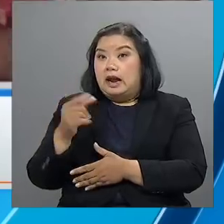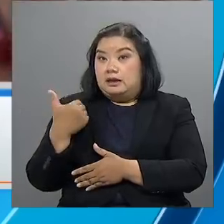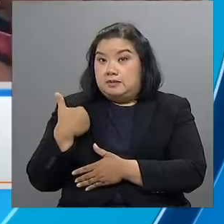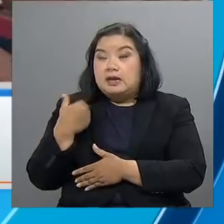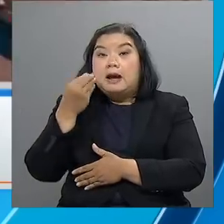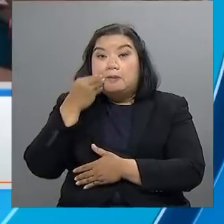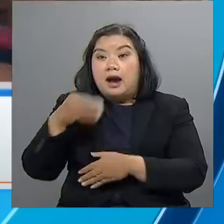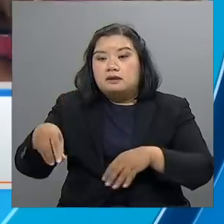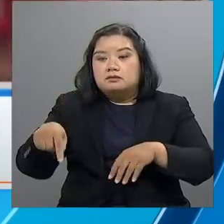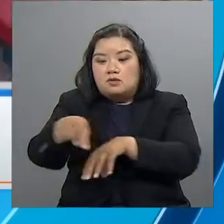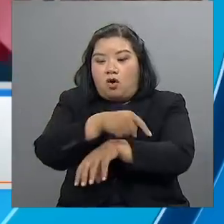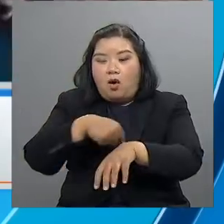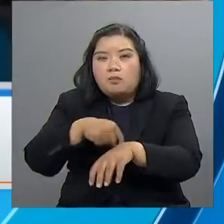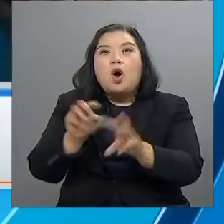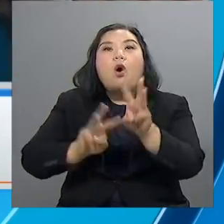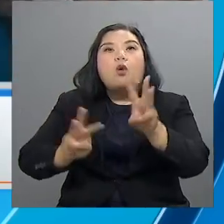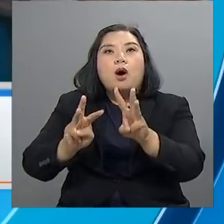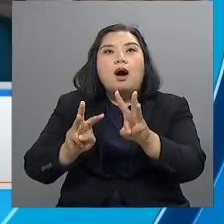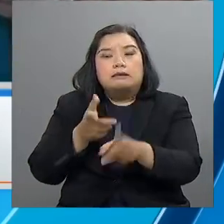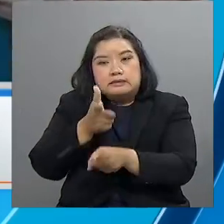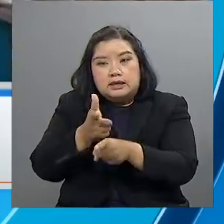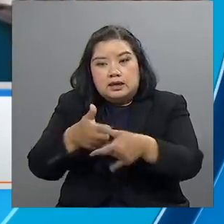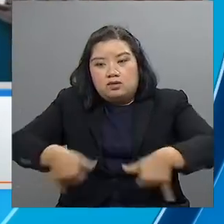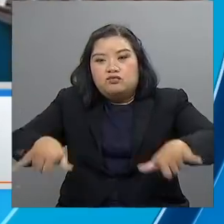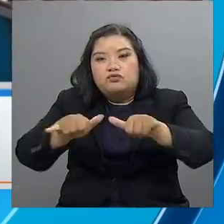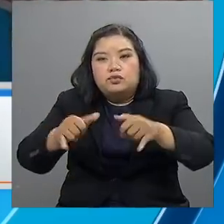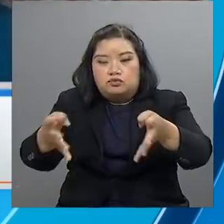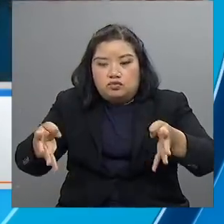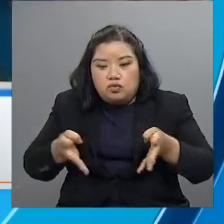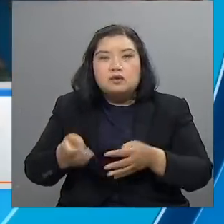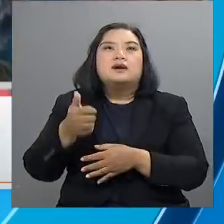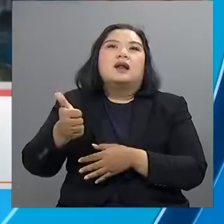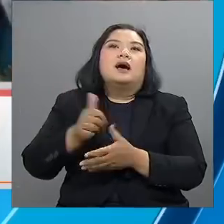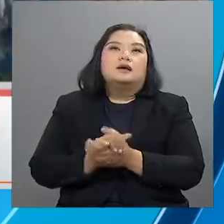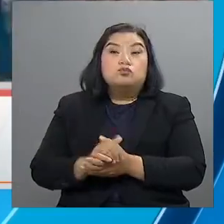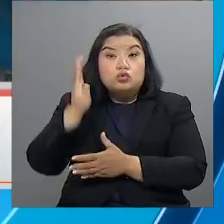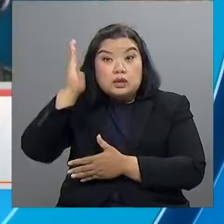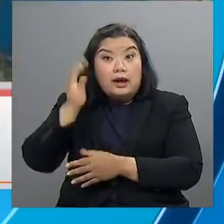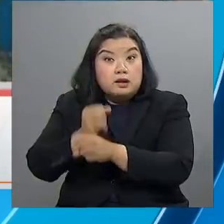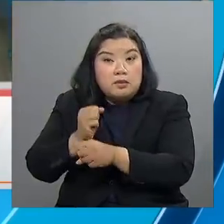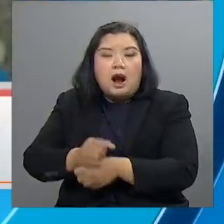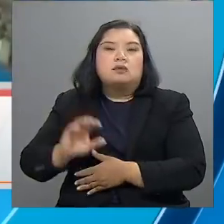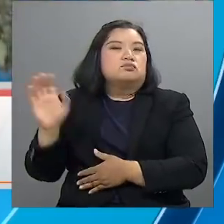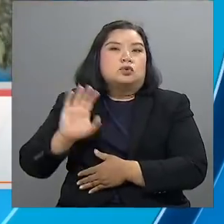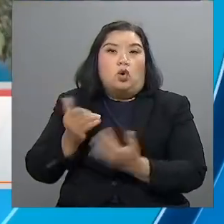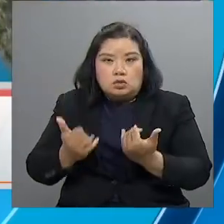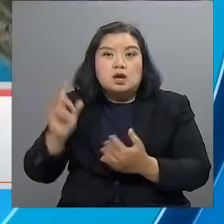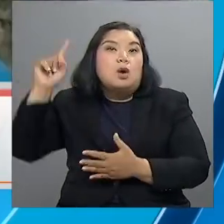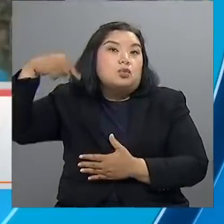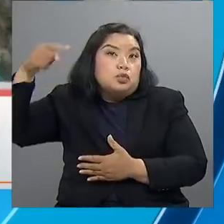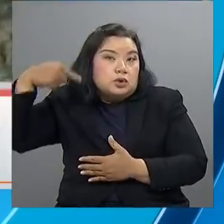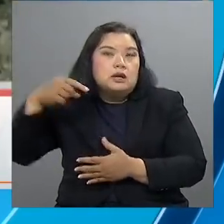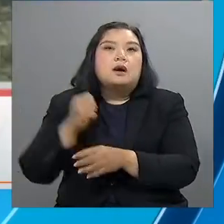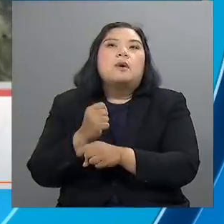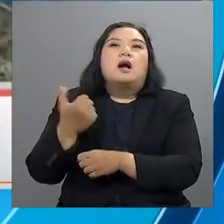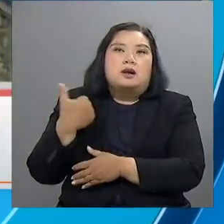แล้วมันคือคนพอบอกว่าถ้าทำปศุสัตว์หรือเลี้ยงสัตว ์ นะฮะก็จะทำว่าเป็นหน้าที่ของผู้ชายหรือเปล่าแต่ก็อย่างที่เห็นนะครับเนี่ยคุณสุภาพสตรีอย่างคุณแม่คุณอาคุณป้